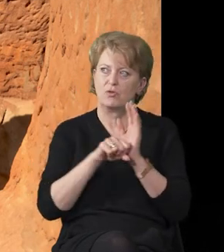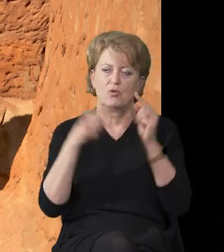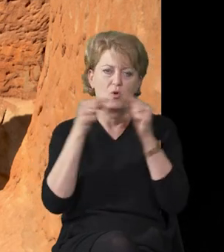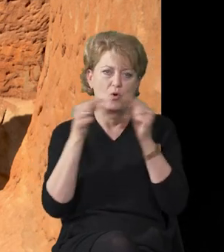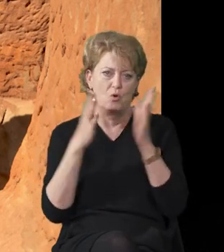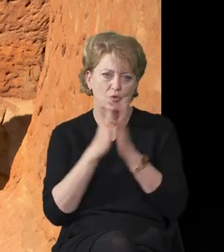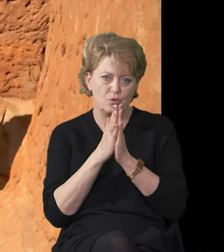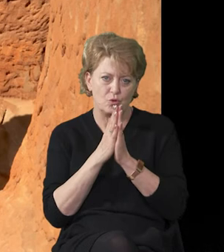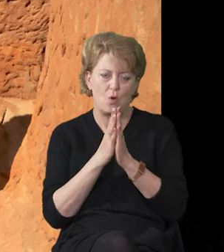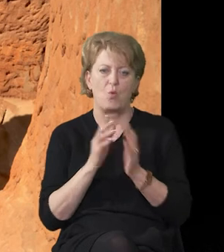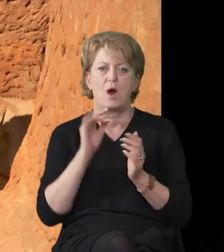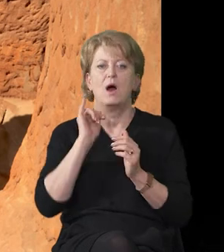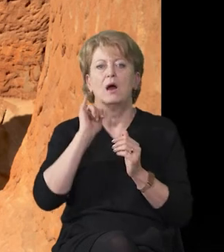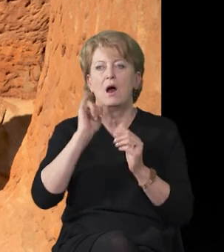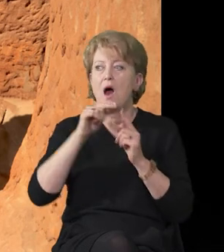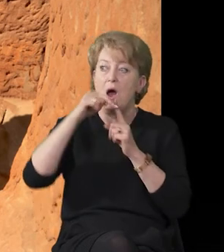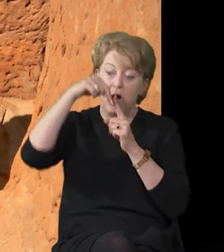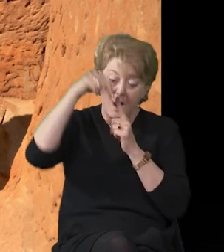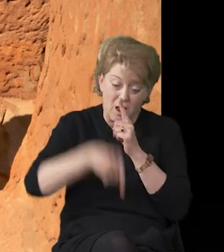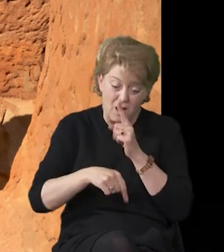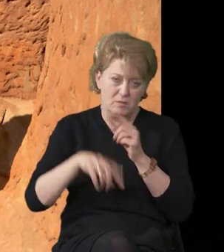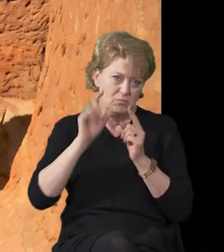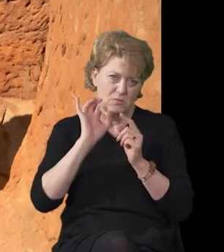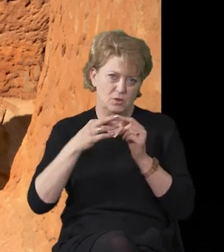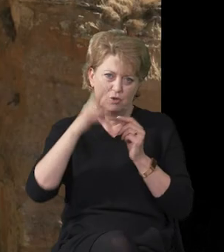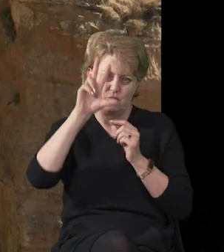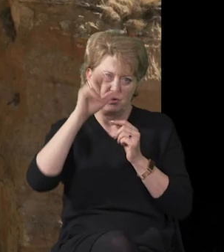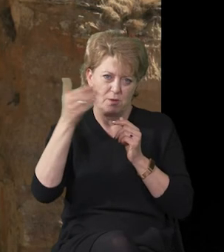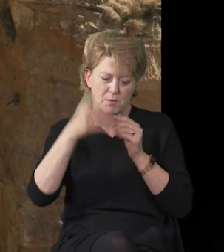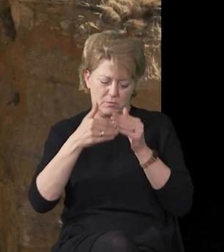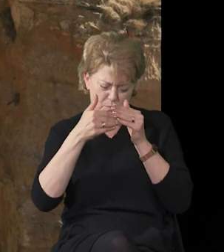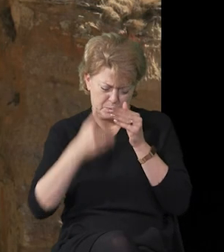nami 300 metrów pionowej skały. Coś fantastycznego.